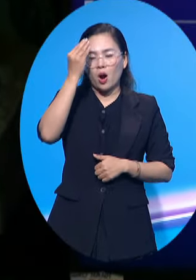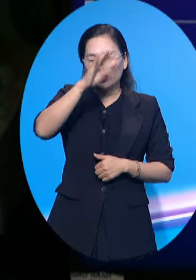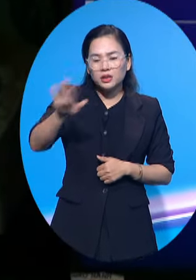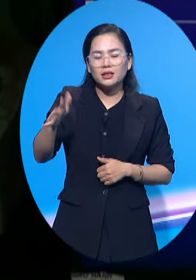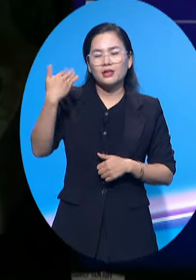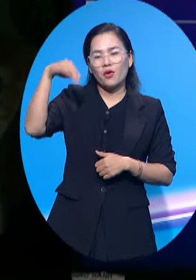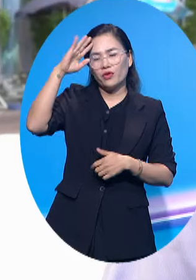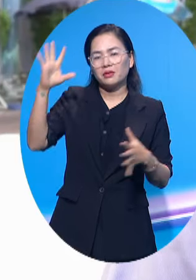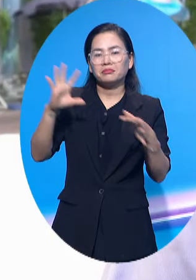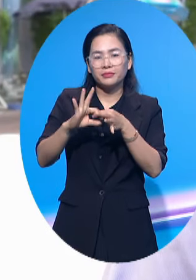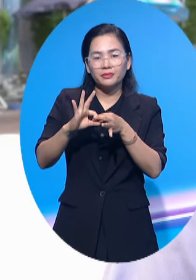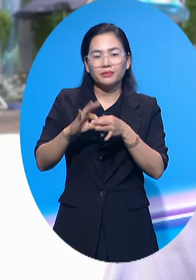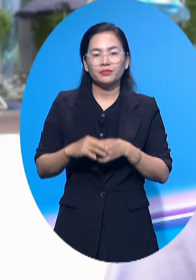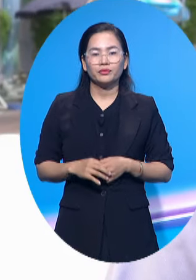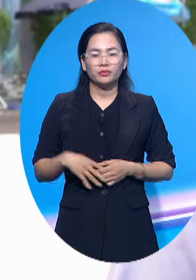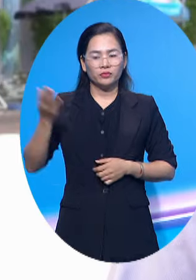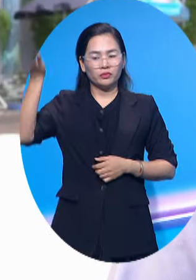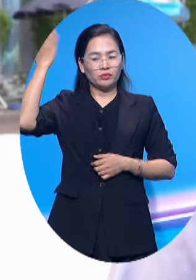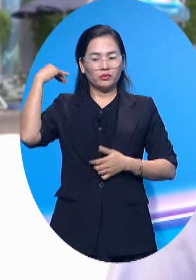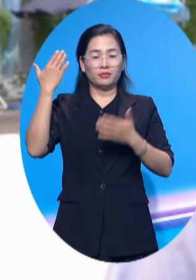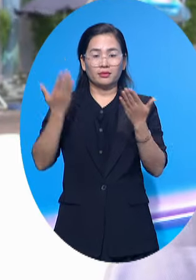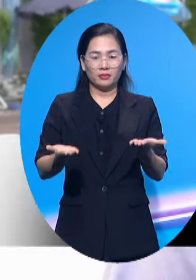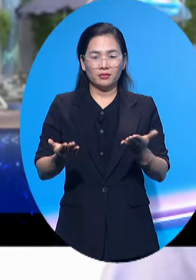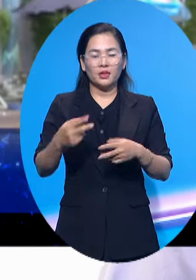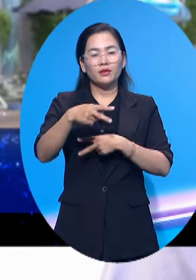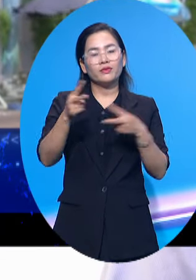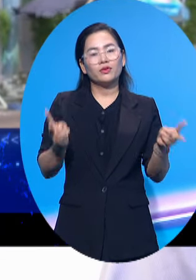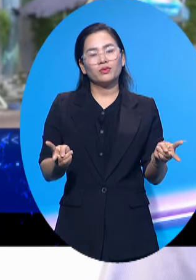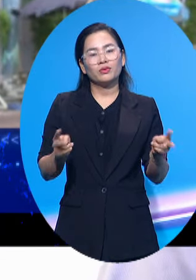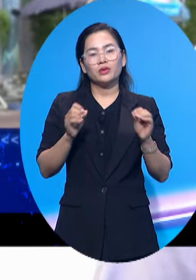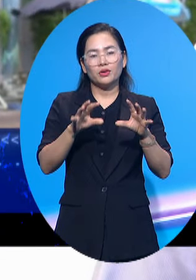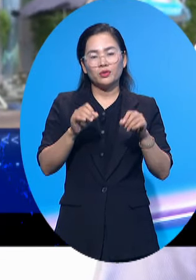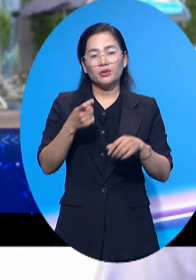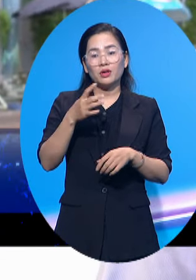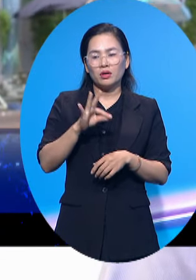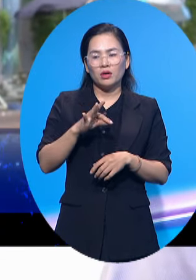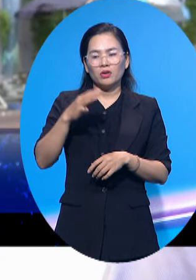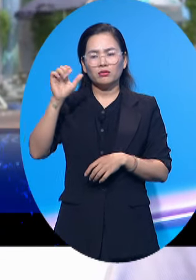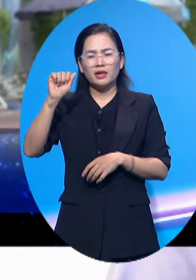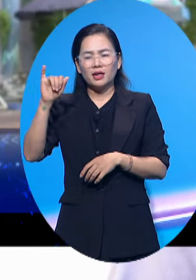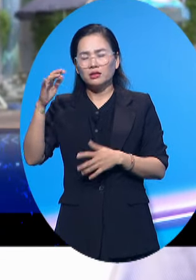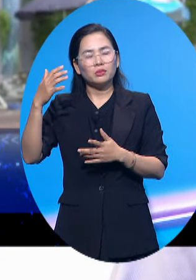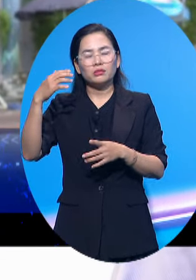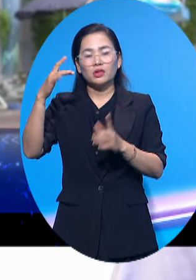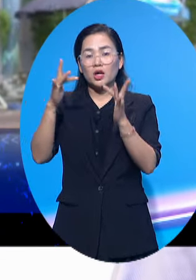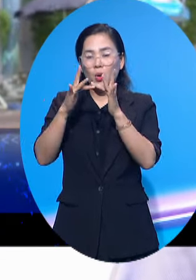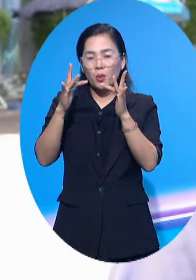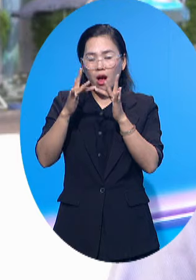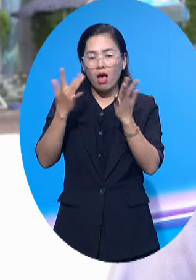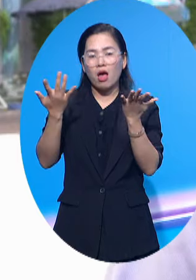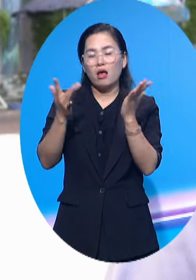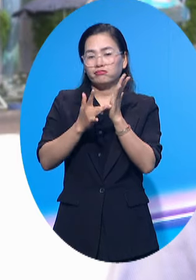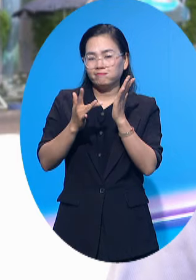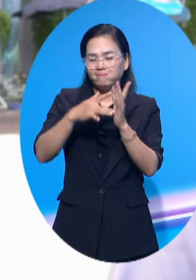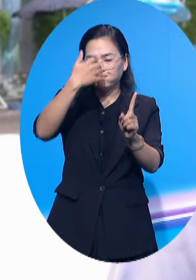kỷ nguyên số. Trong thời gian vừa qua thì toàn ngành giáo dục và đào tạo quận 3 đẩy mạnh ứng dụng công nghệ thông tin trong các hoạt động dạy học, kiểm tra đánh giá và quản trị